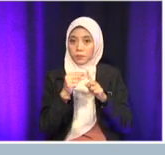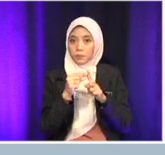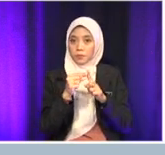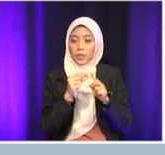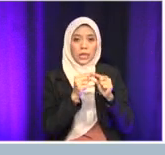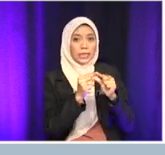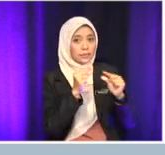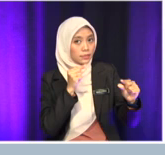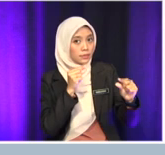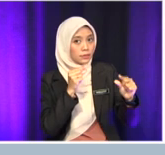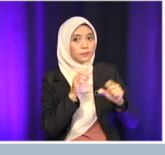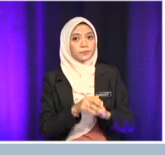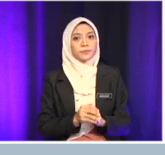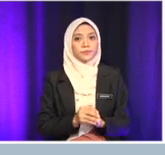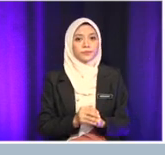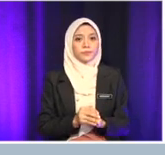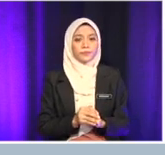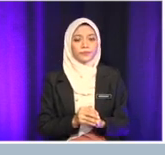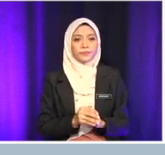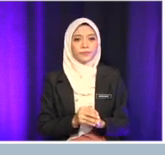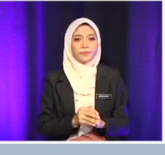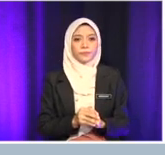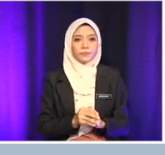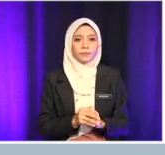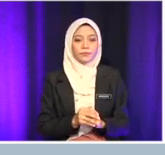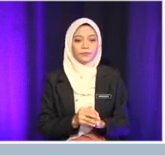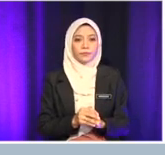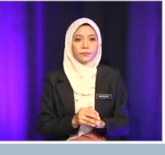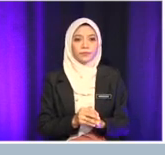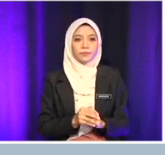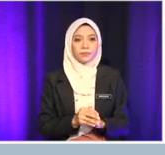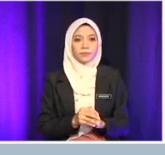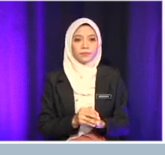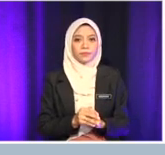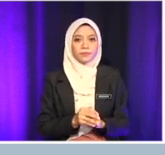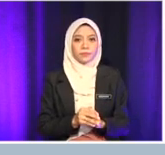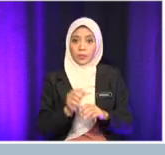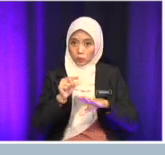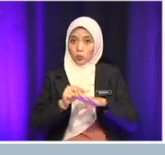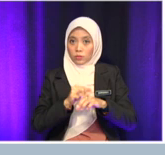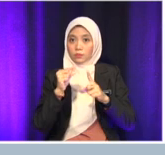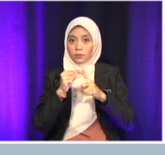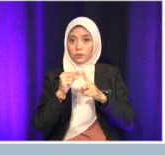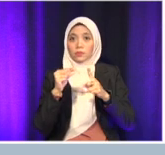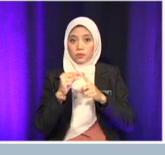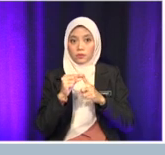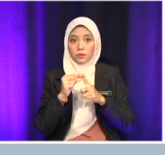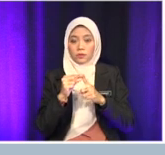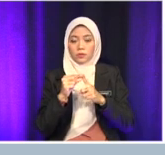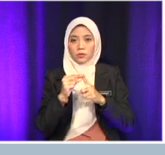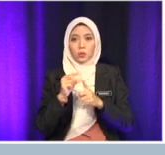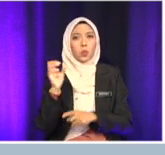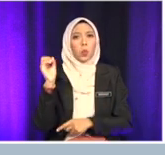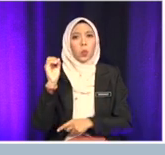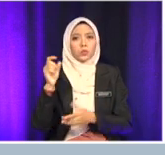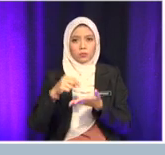taksi ya ini kena garis pantulan pada garis x = 5 guna perkataan Paksi Pak sini tak ada Maka